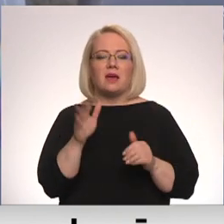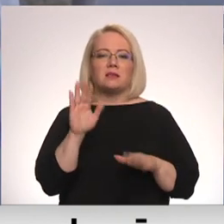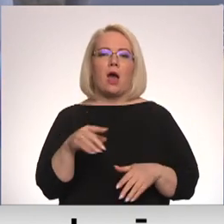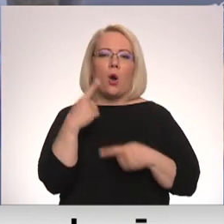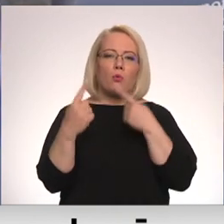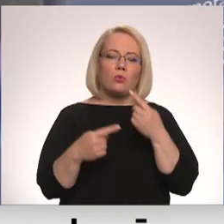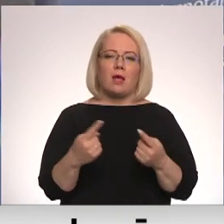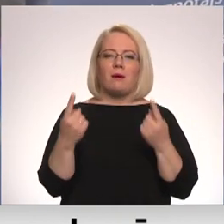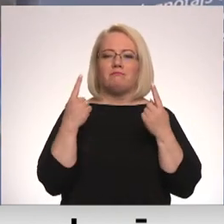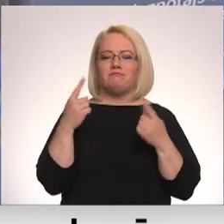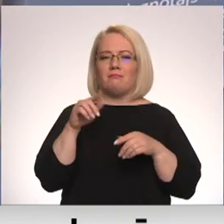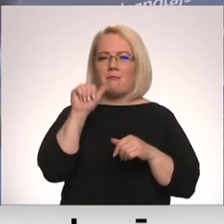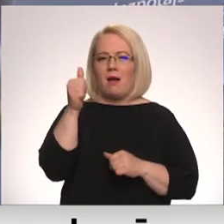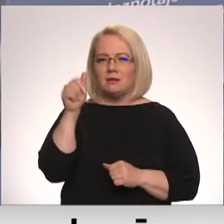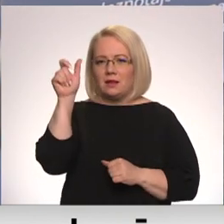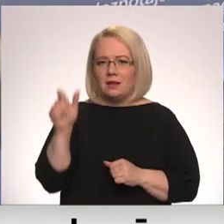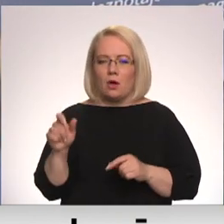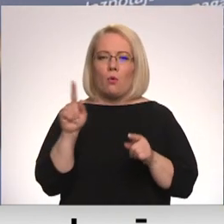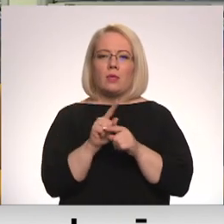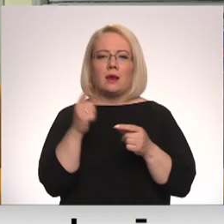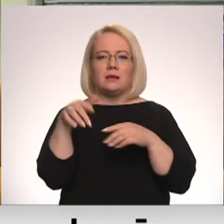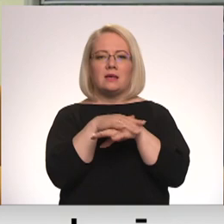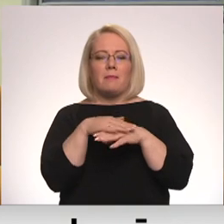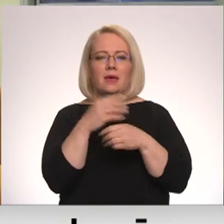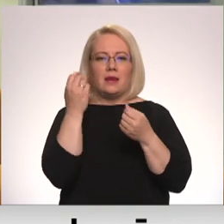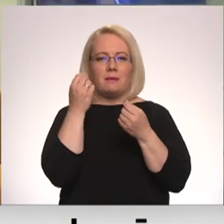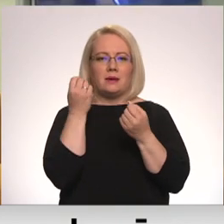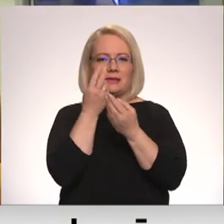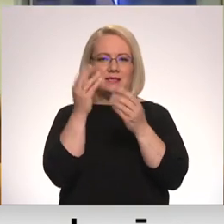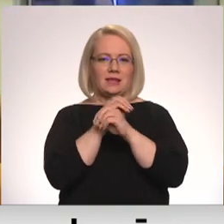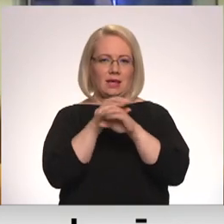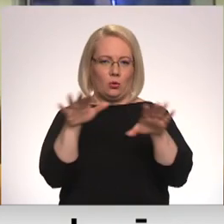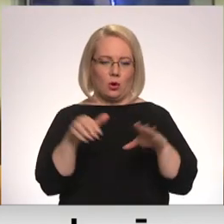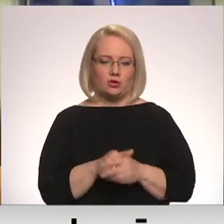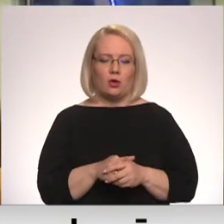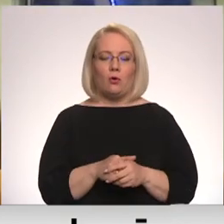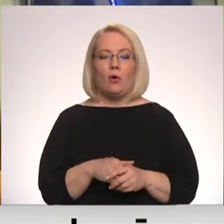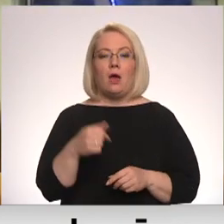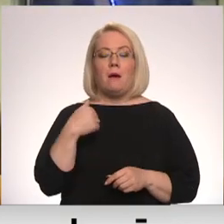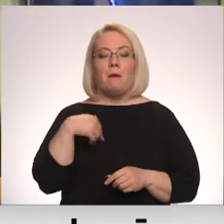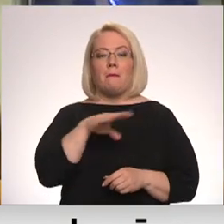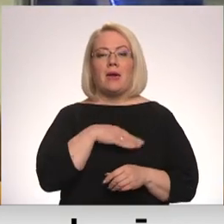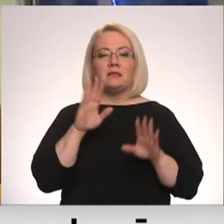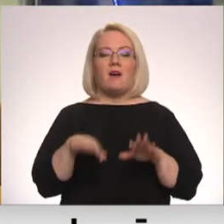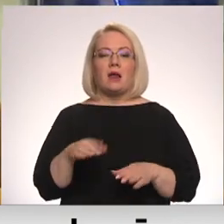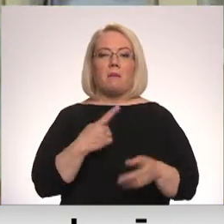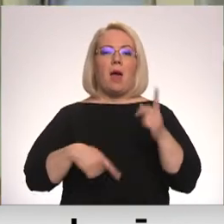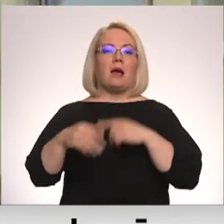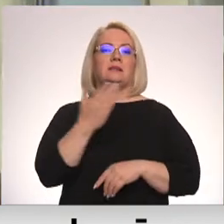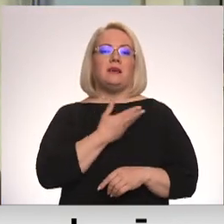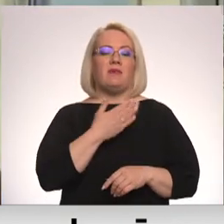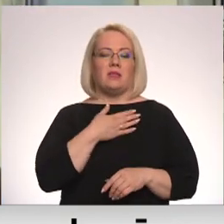šeit svarīgu aspektu – sabiedrības izglītošanu. Mēs šādi varam Purvīti atdzīvināt arī šodien, viņu